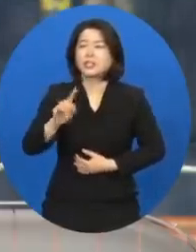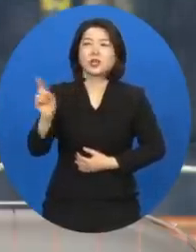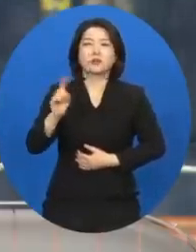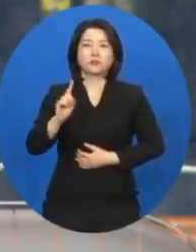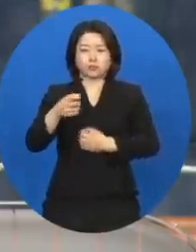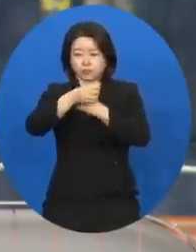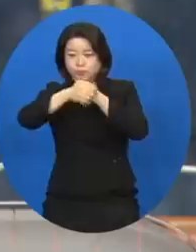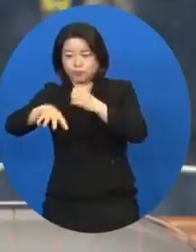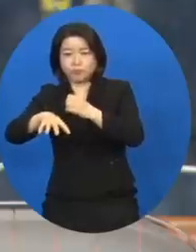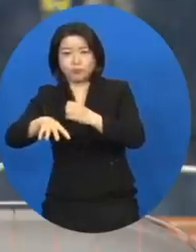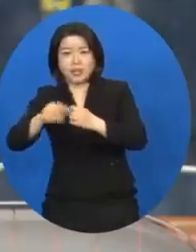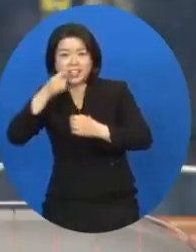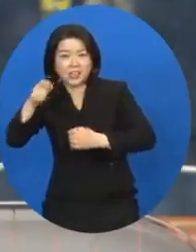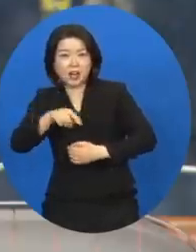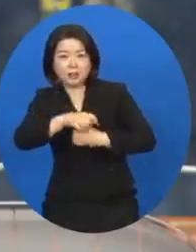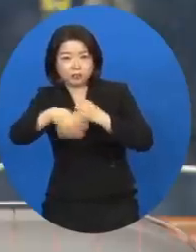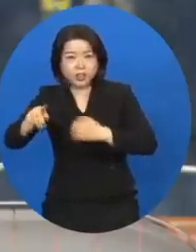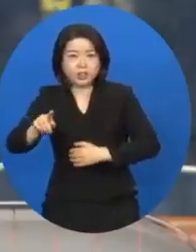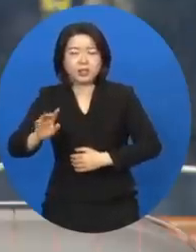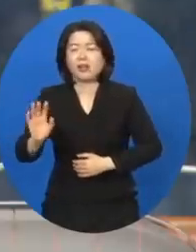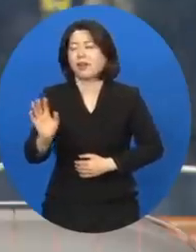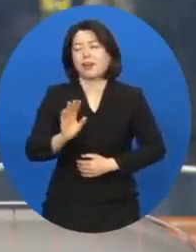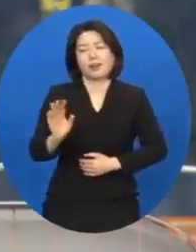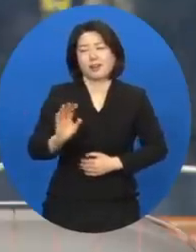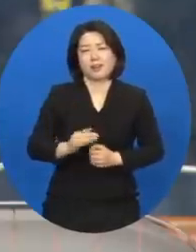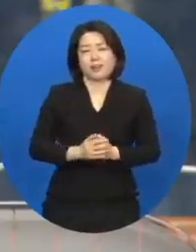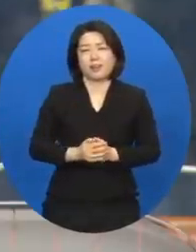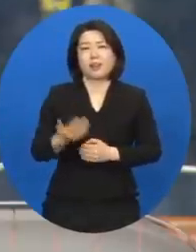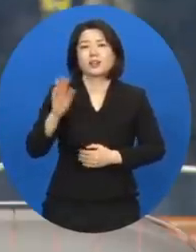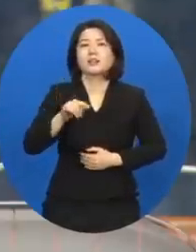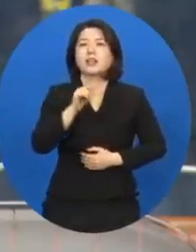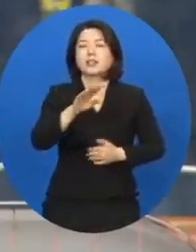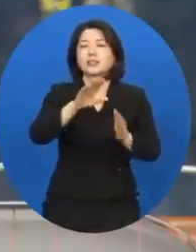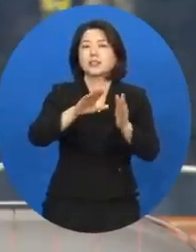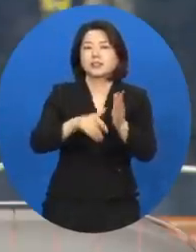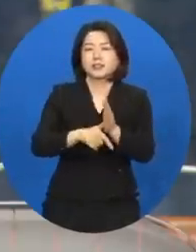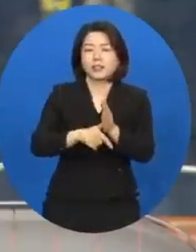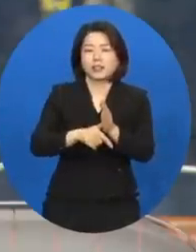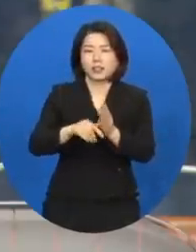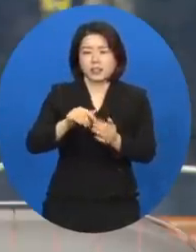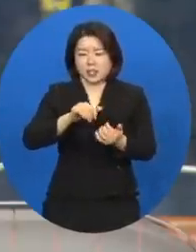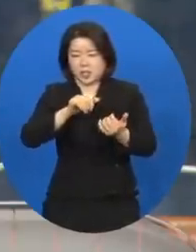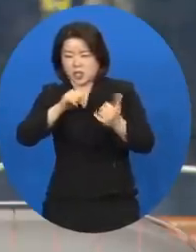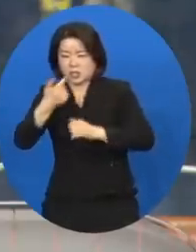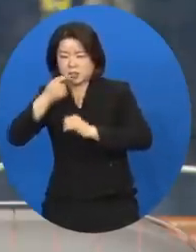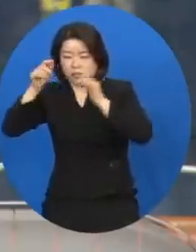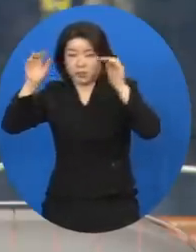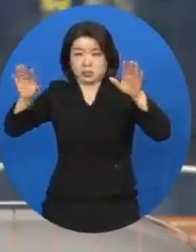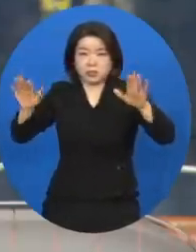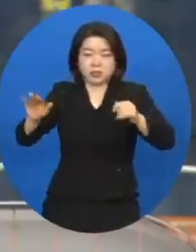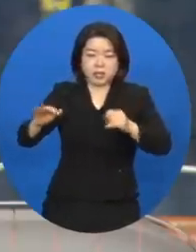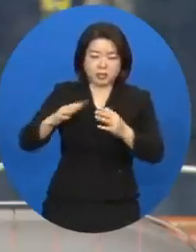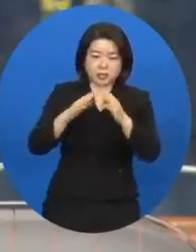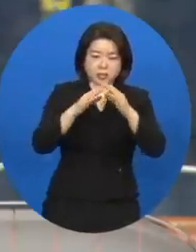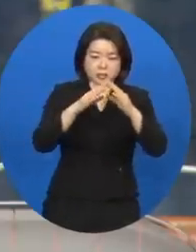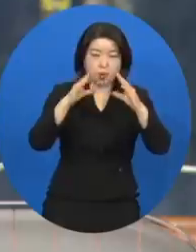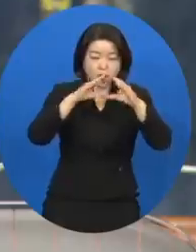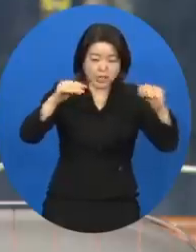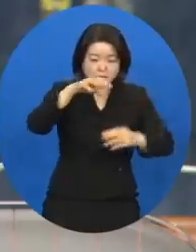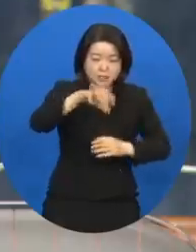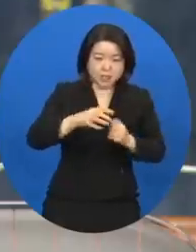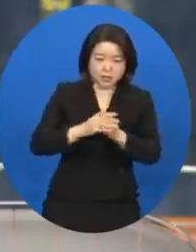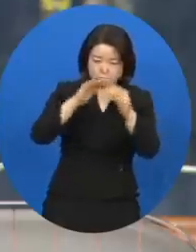무기예요? 그런데 그때 그 죽음의 천사가 애굽의 모든 집안의 장자와 첫